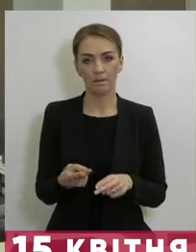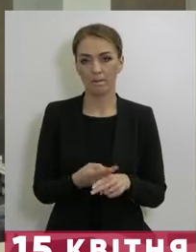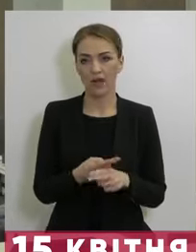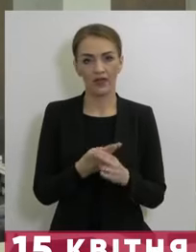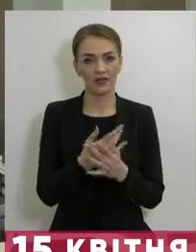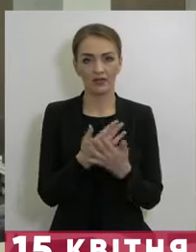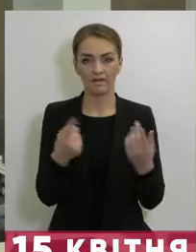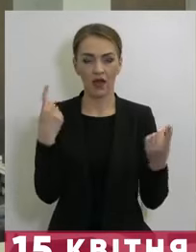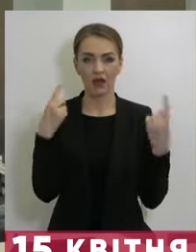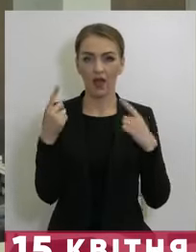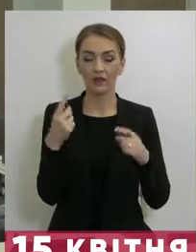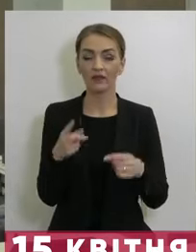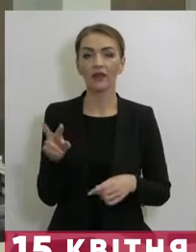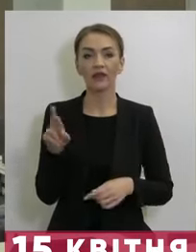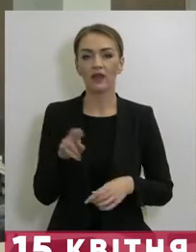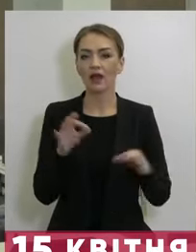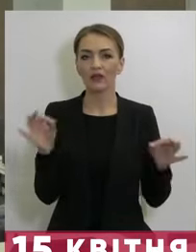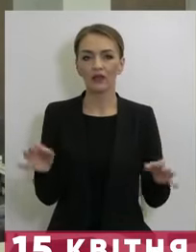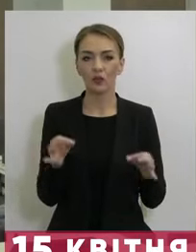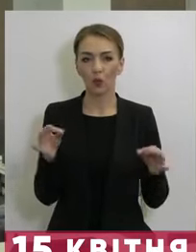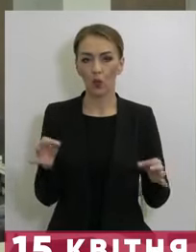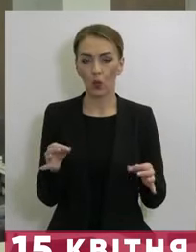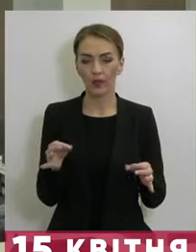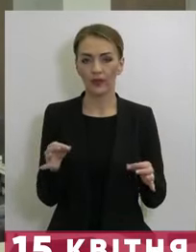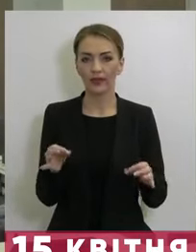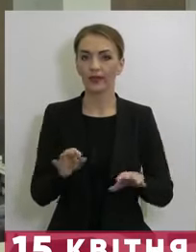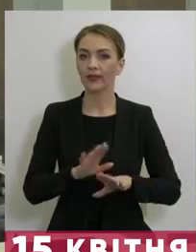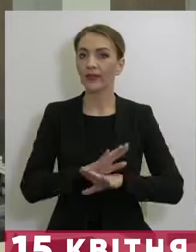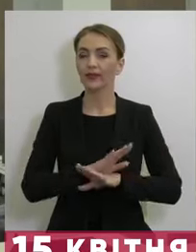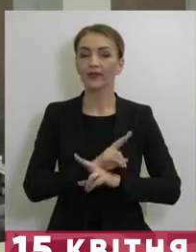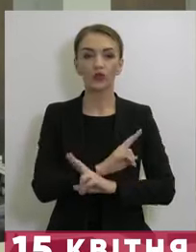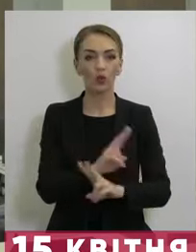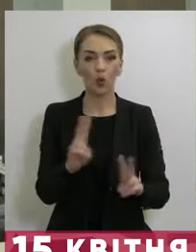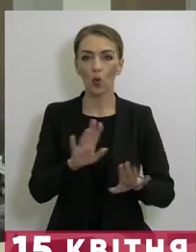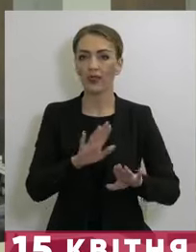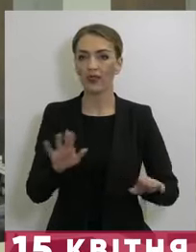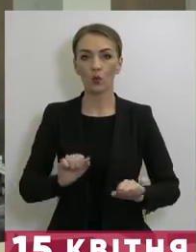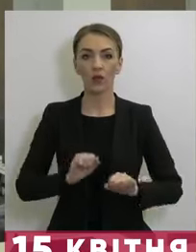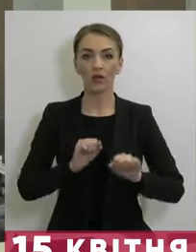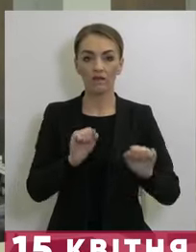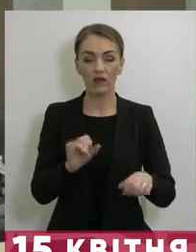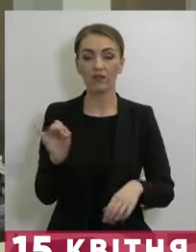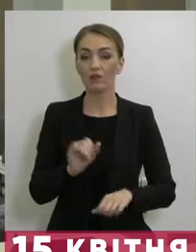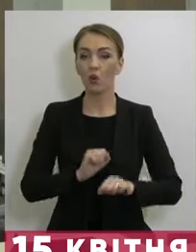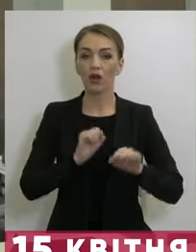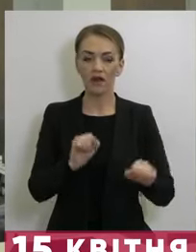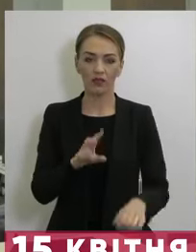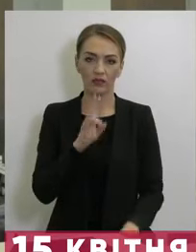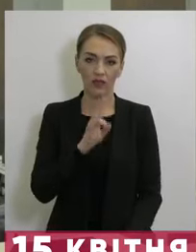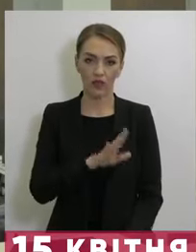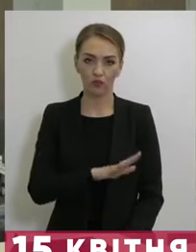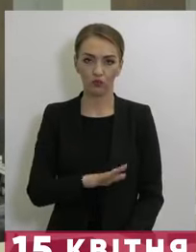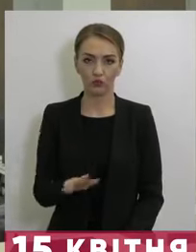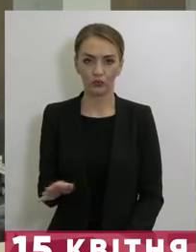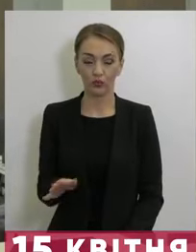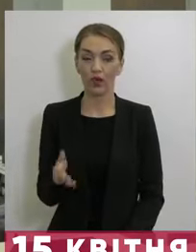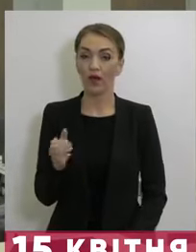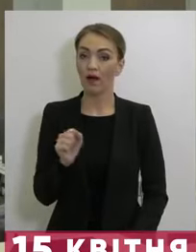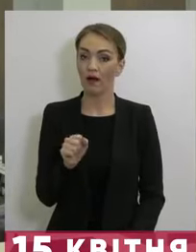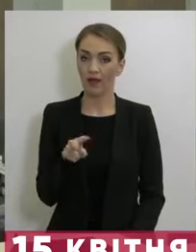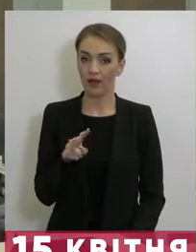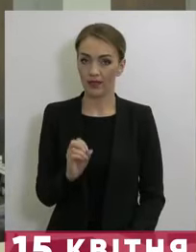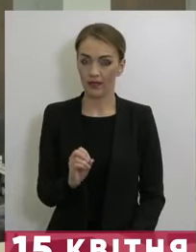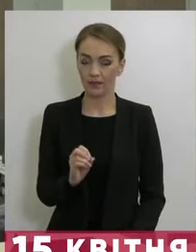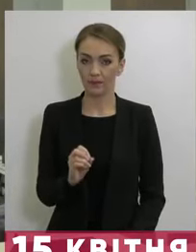варіантів. Я ніколи нікого не покривав і покривати не буду. Але